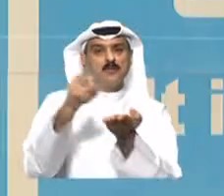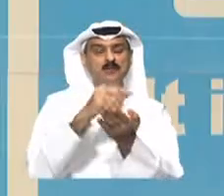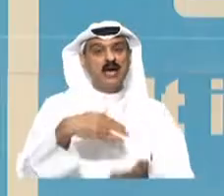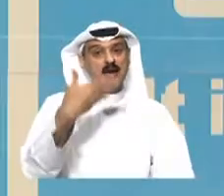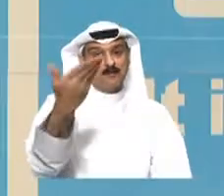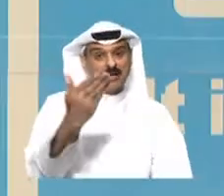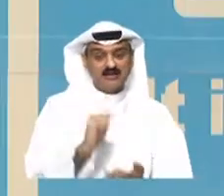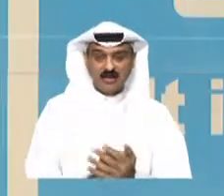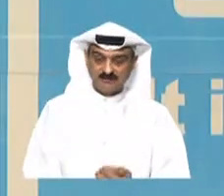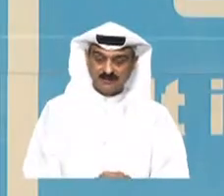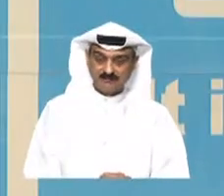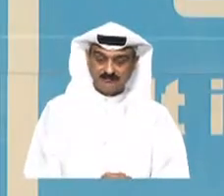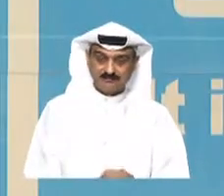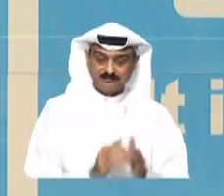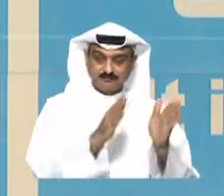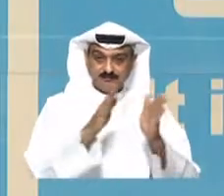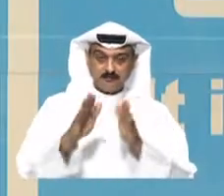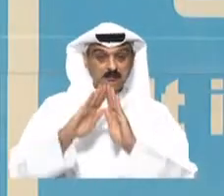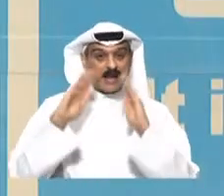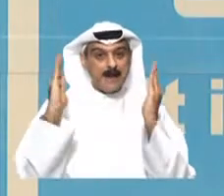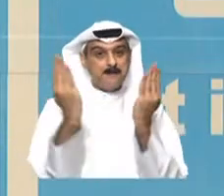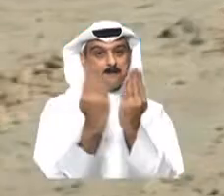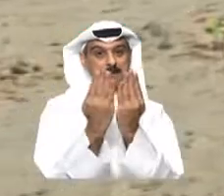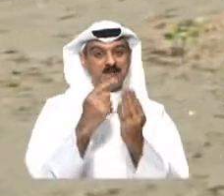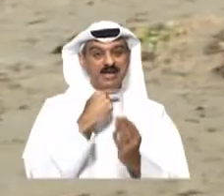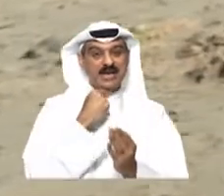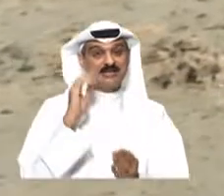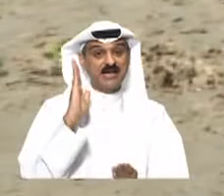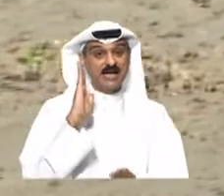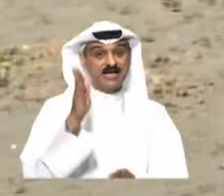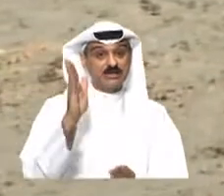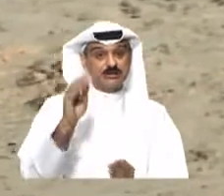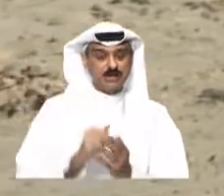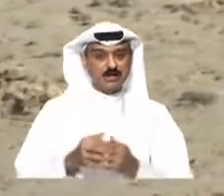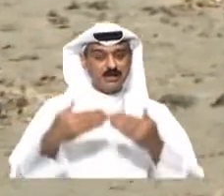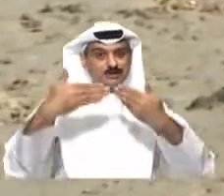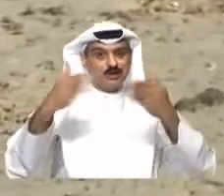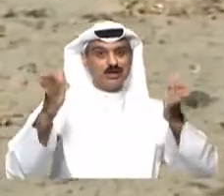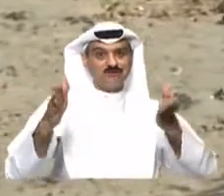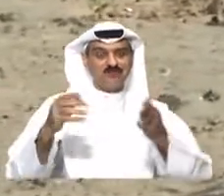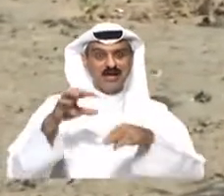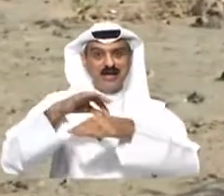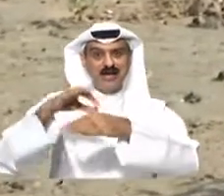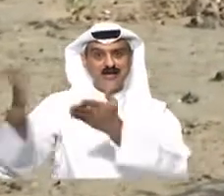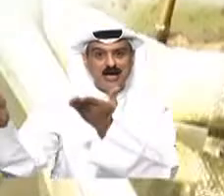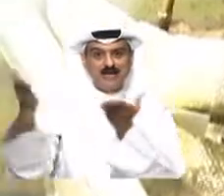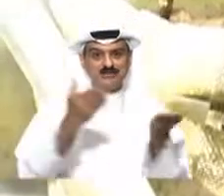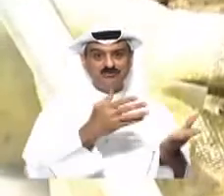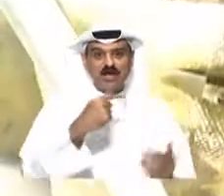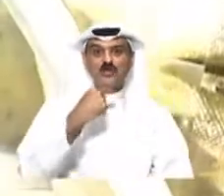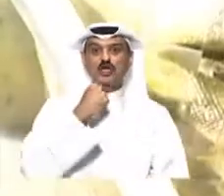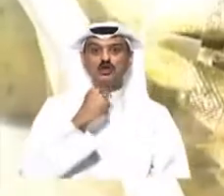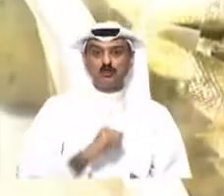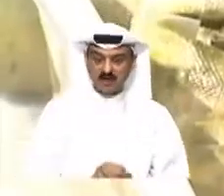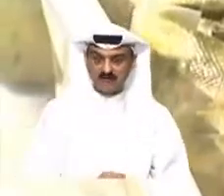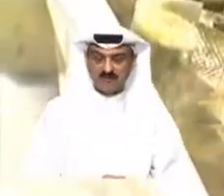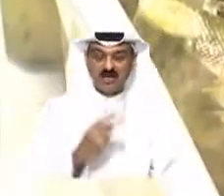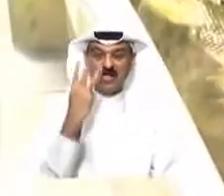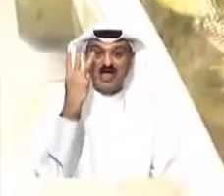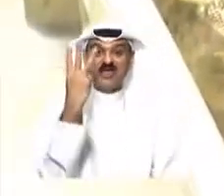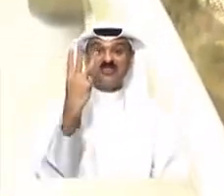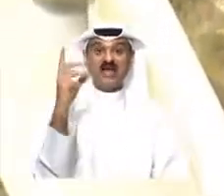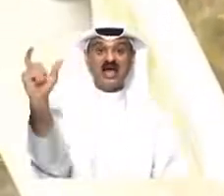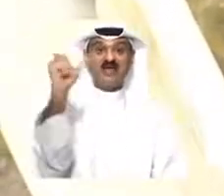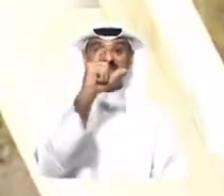الله. أما عن محمية الجهراء فستعاود فتح أبوابها للجمهور من يوم الجمعة لمدة